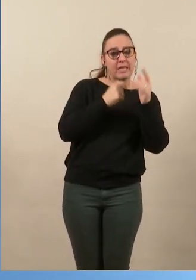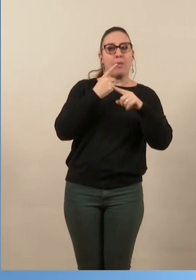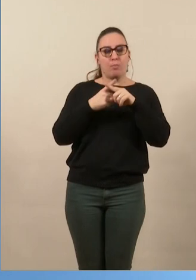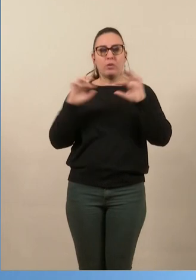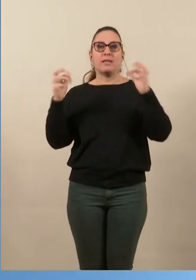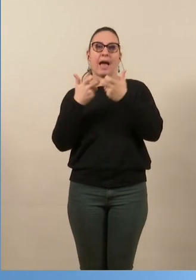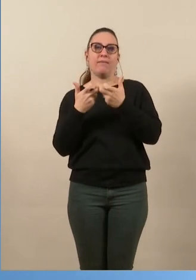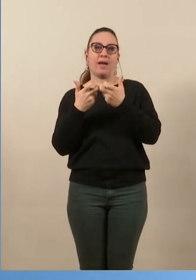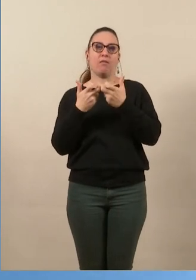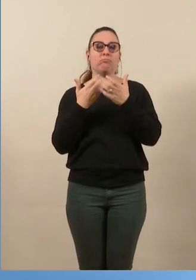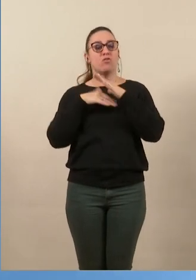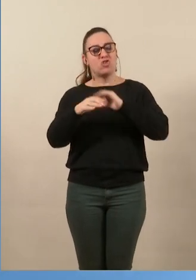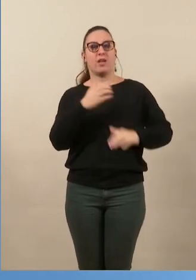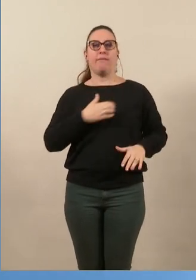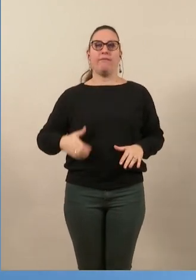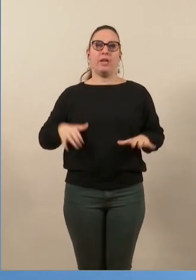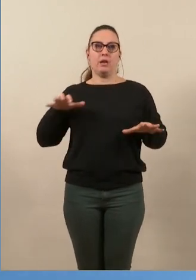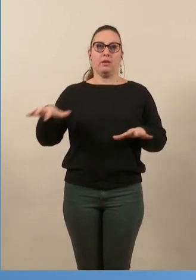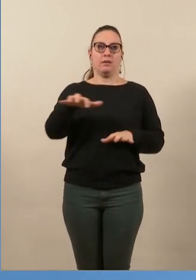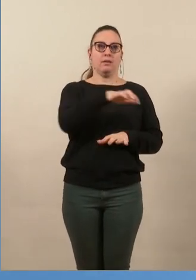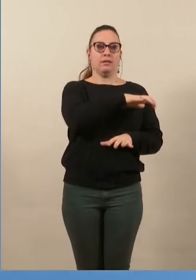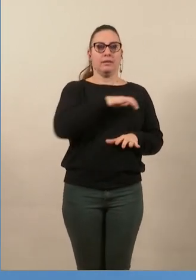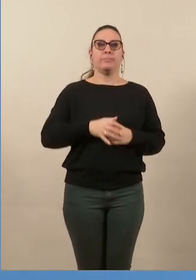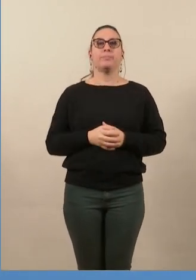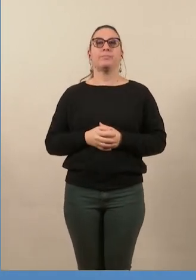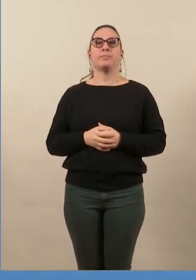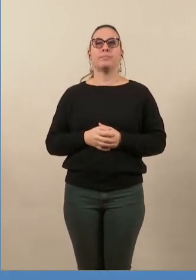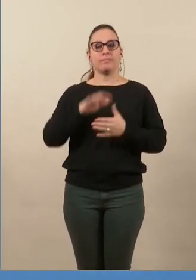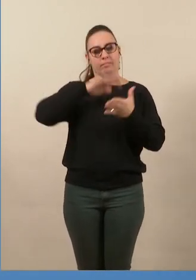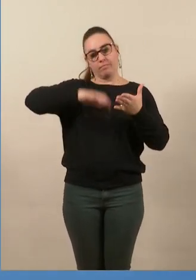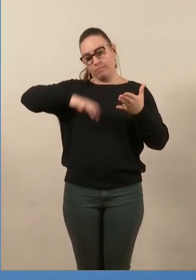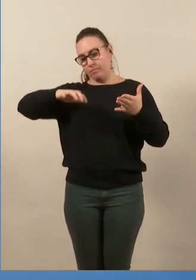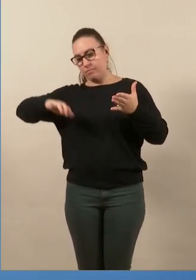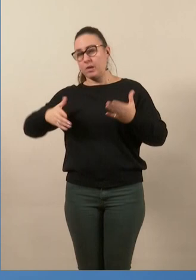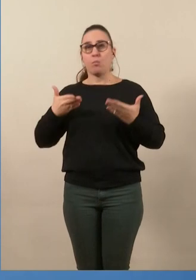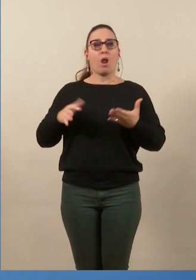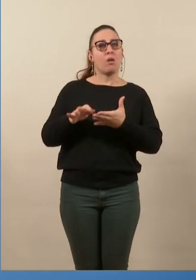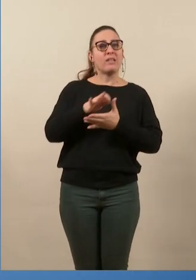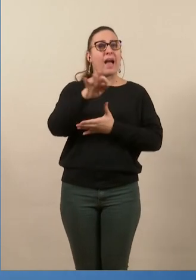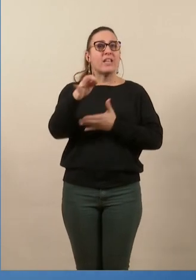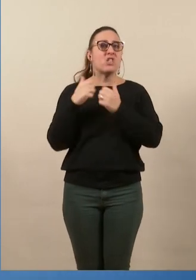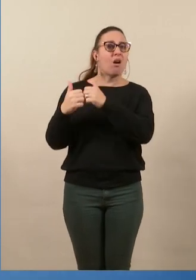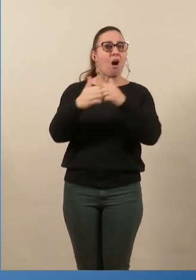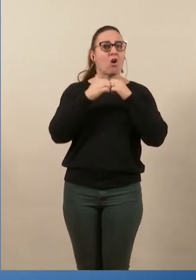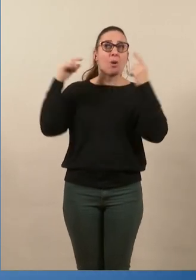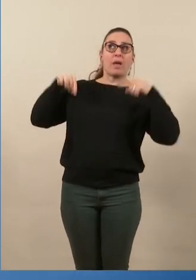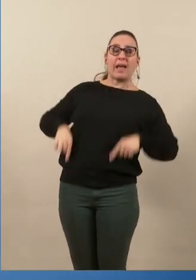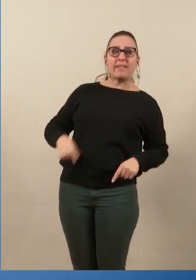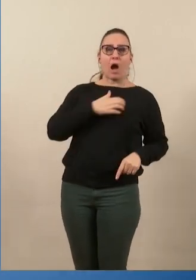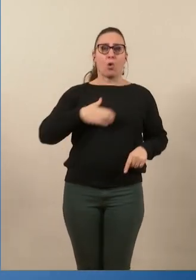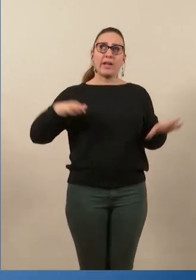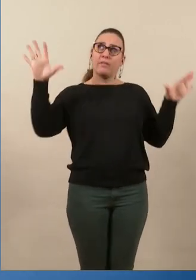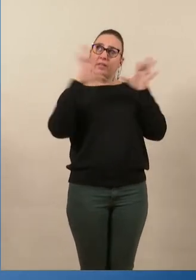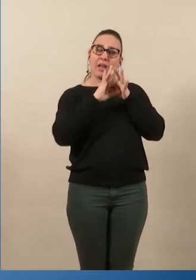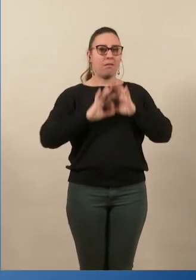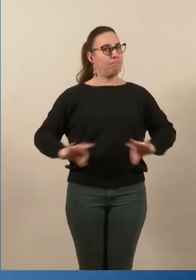collectivités locales le rapport note enfin qu'il n'existe pas aujourd'hui de stratégie partagé entre l'État et les collectivités sur les